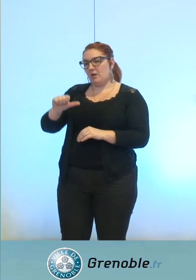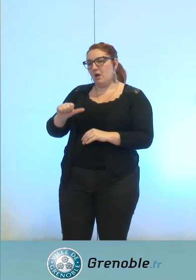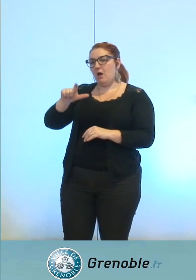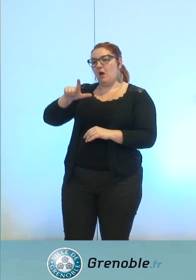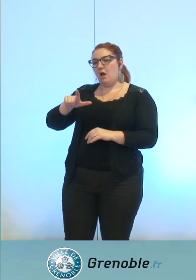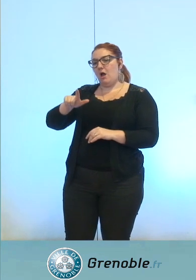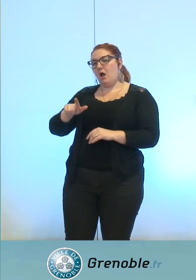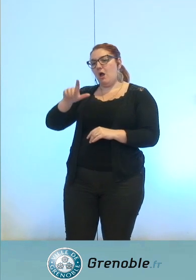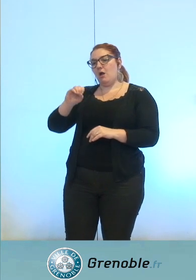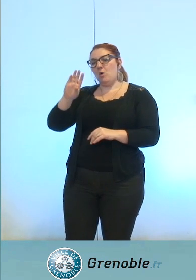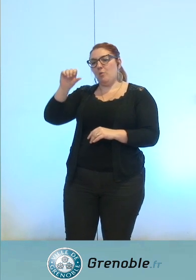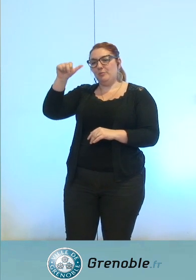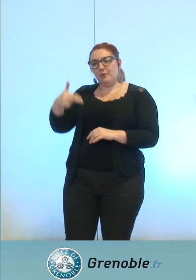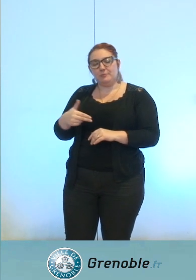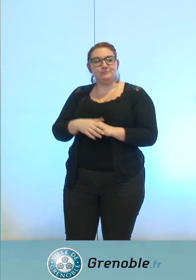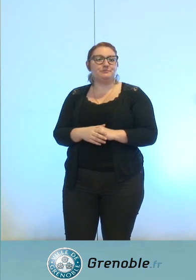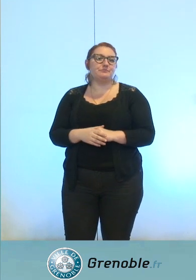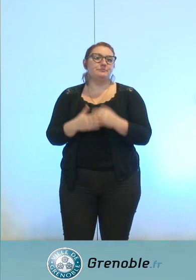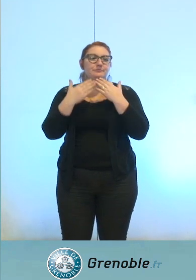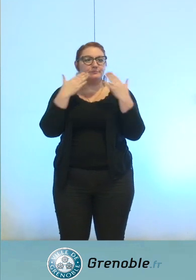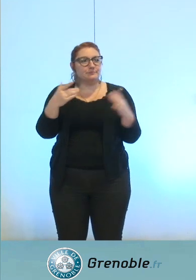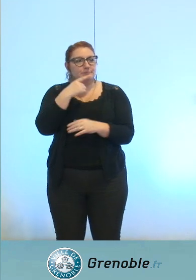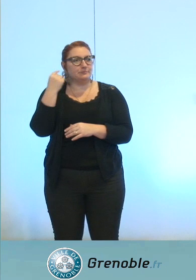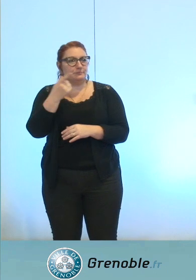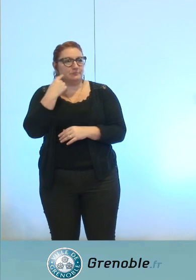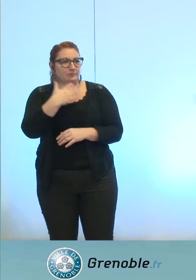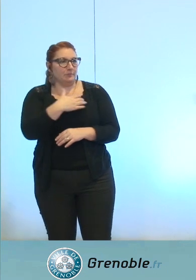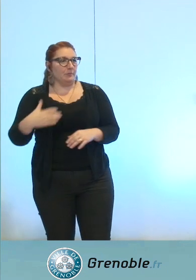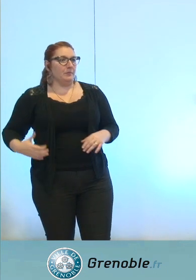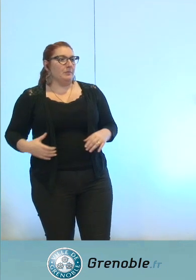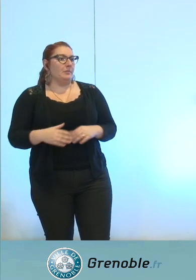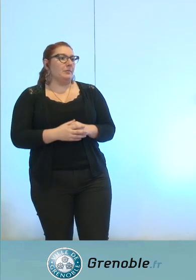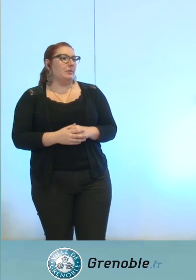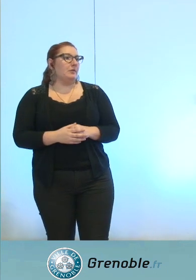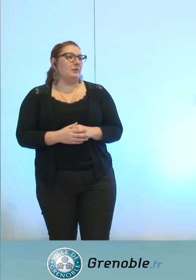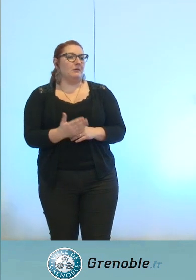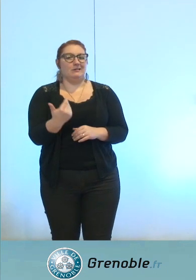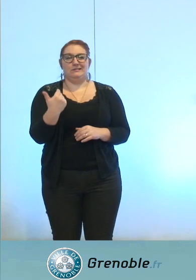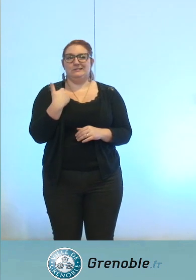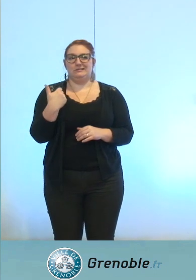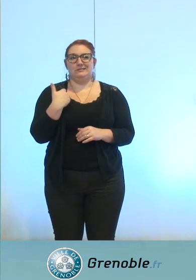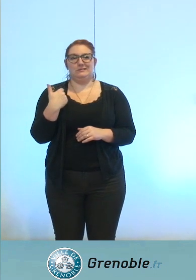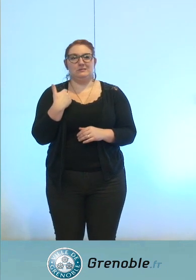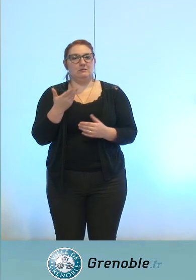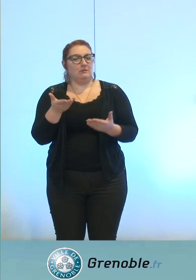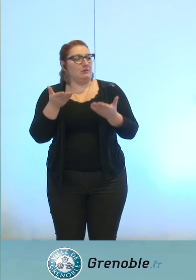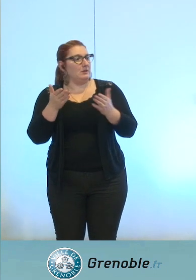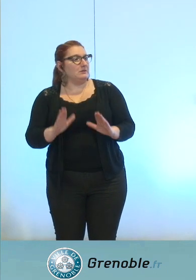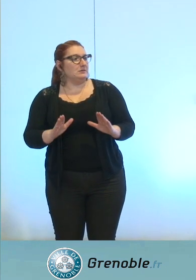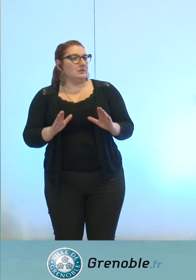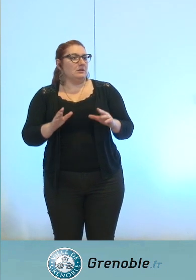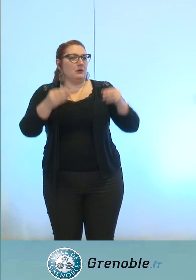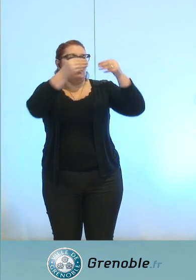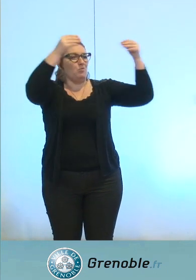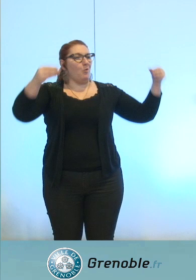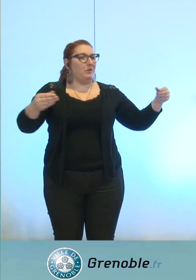agob merci Monsieur le Maire vous avez récemment fait le choix de ne pas renouveler le contrat concernant le mobilier urbain et